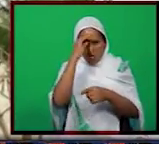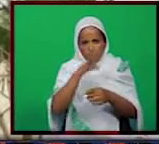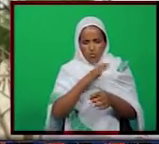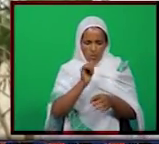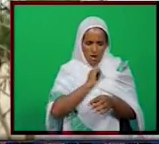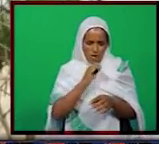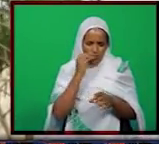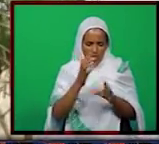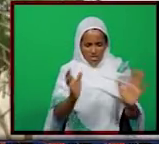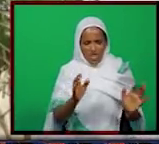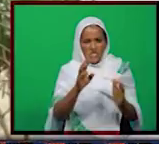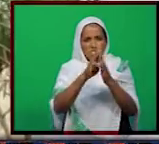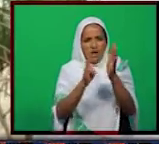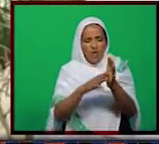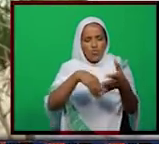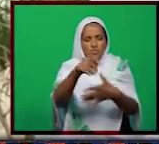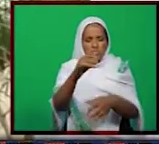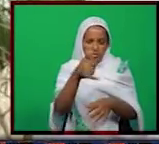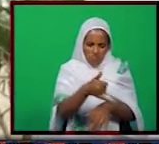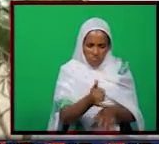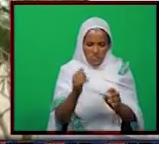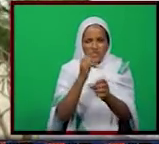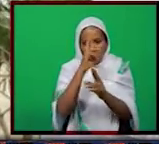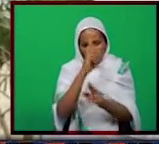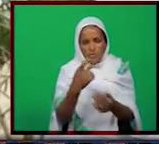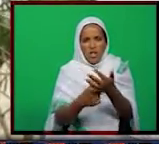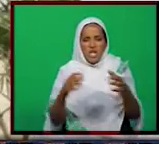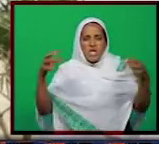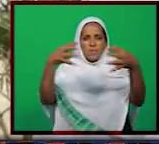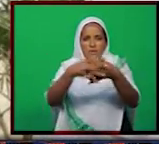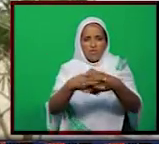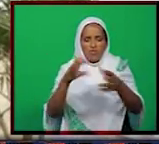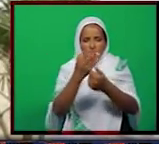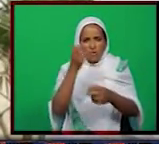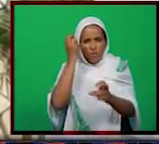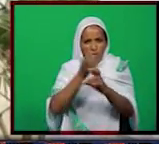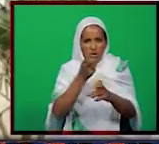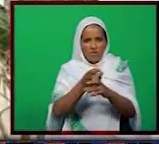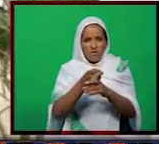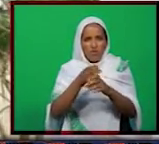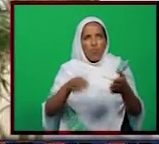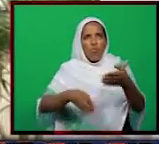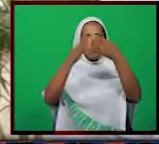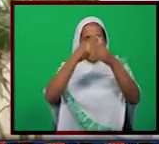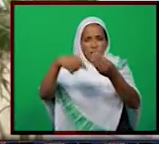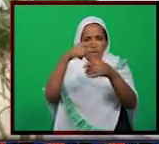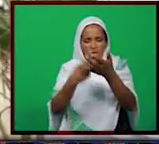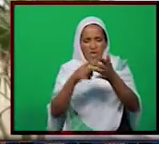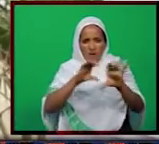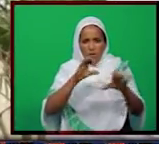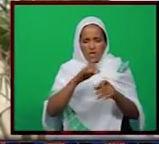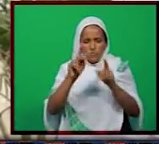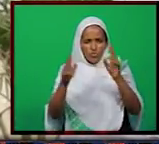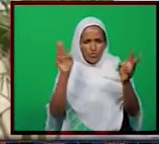ስብስብ ማምጣት ባይቻል እንኳ እያንዳንዱ ሰው በራሱ ቤት ደጃፍ ይህንን ስርዓት ያከብራል። ህብረት ለመፍጠርም አስቸጋሪ በሆነባቸው አካባቢዎች